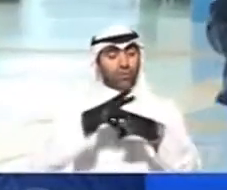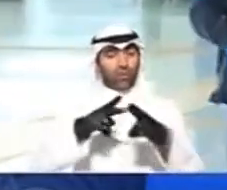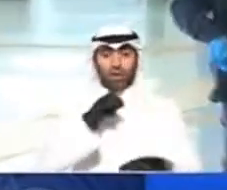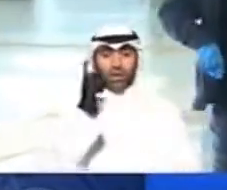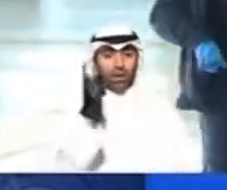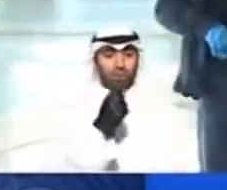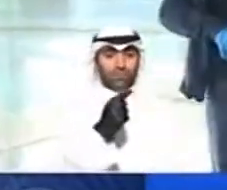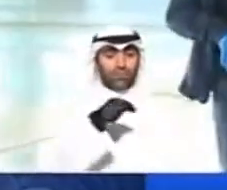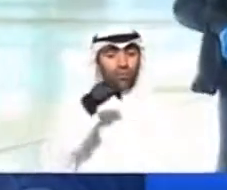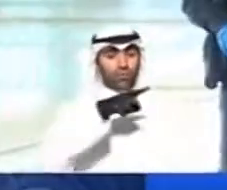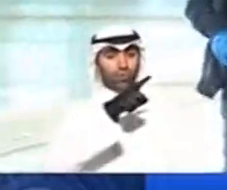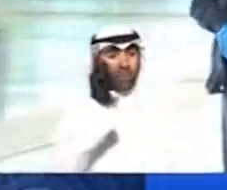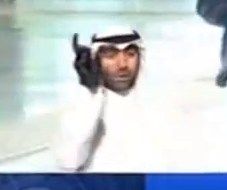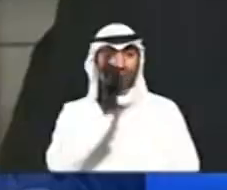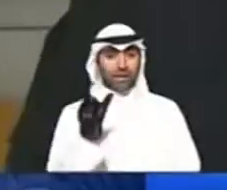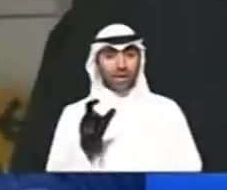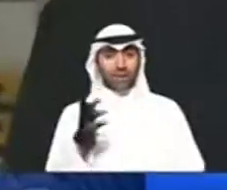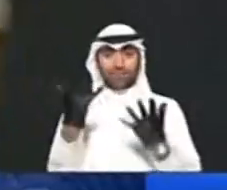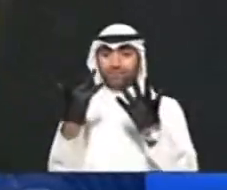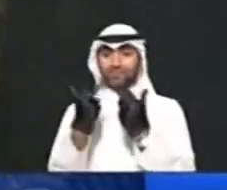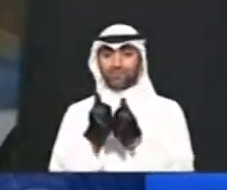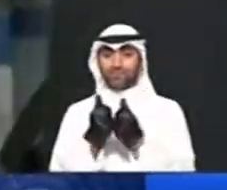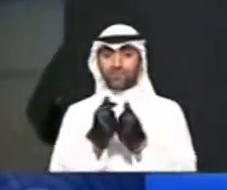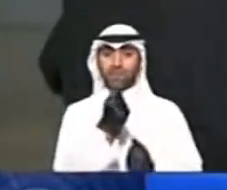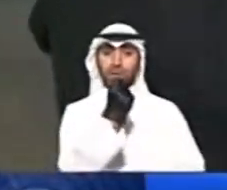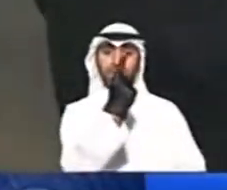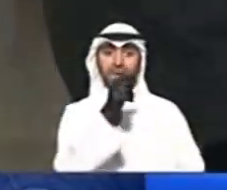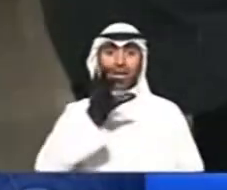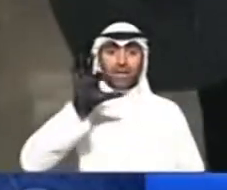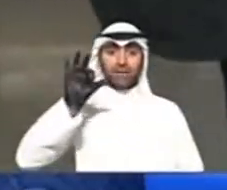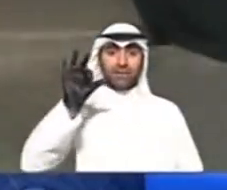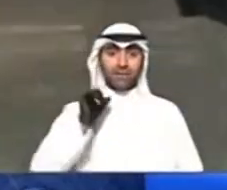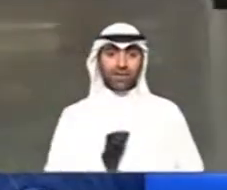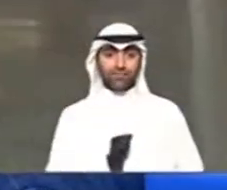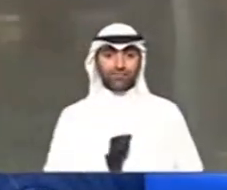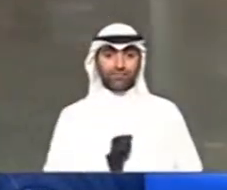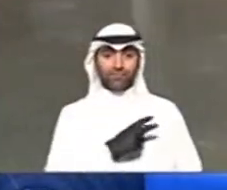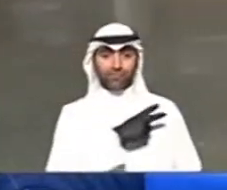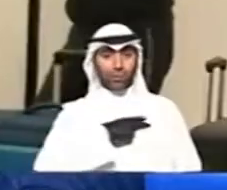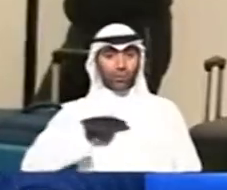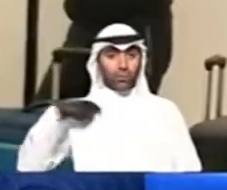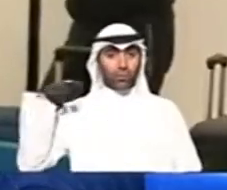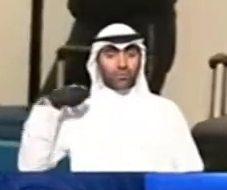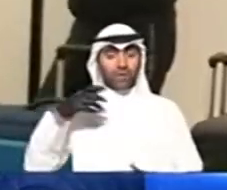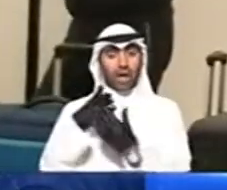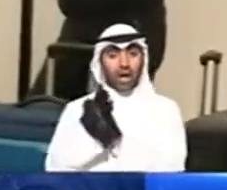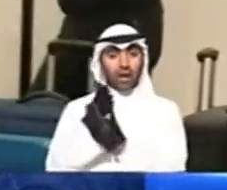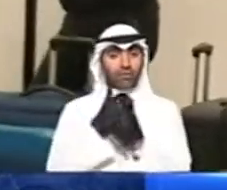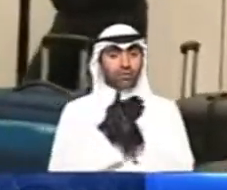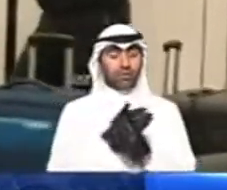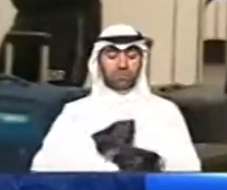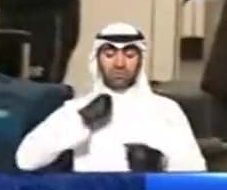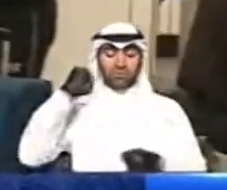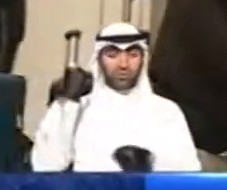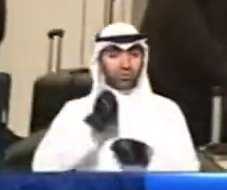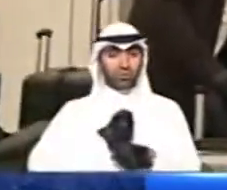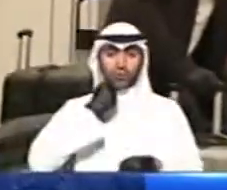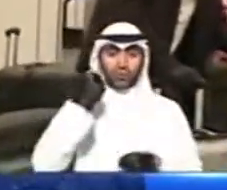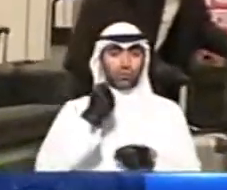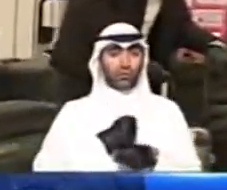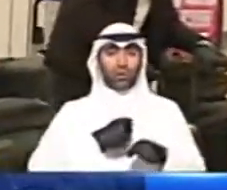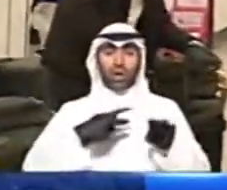الوطن، حيث تعكف وزارة الخارجية الكويتية على العمل على قدم وساق في هذا